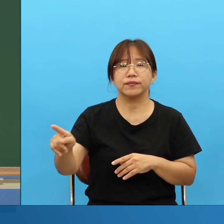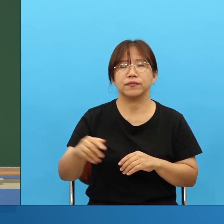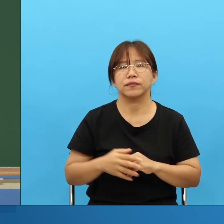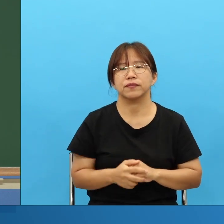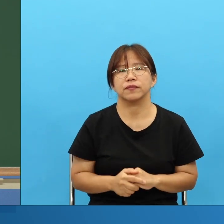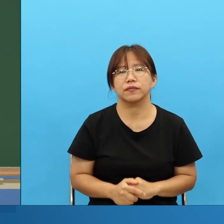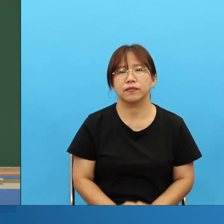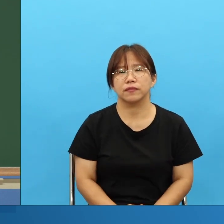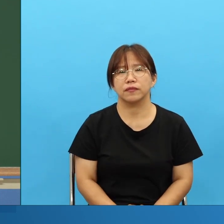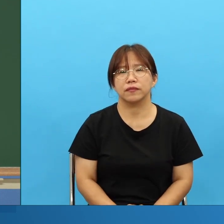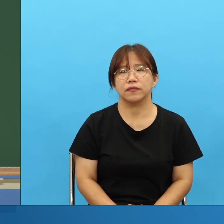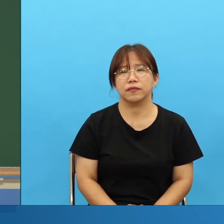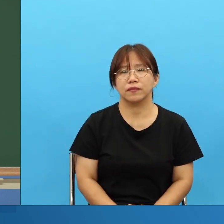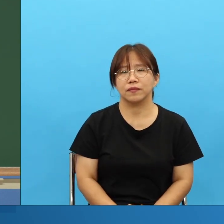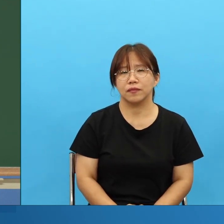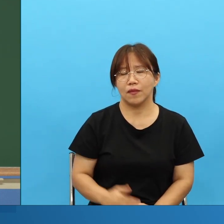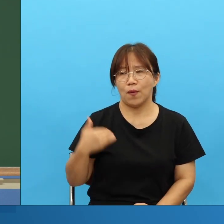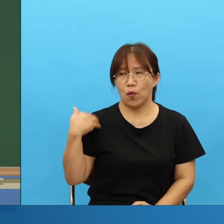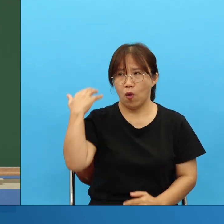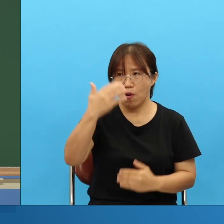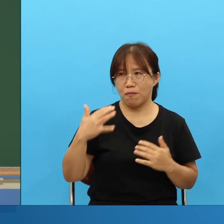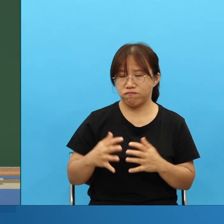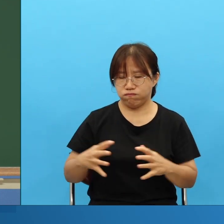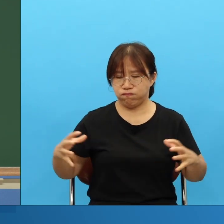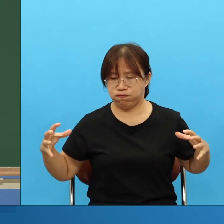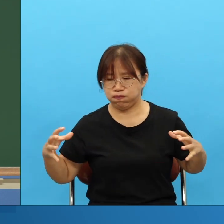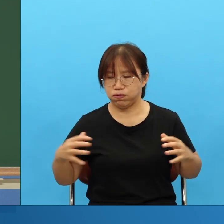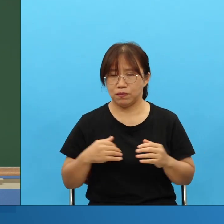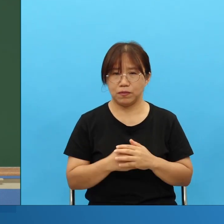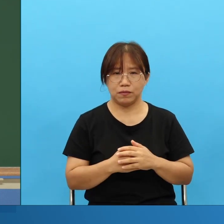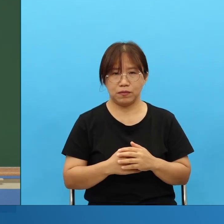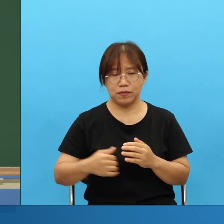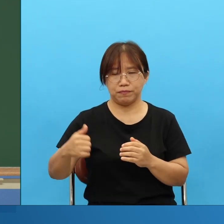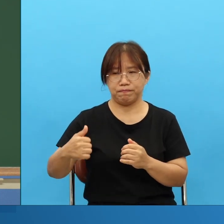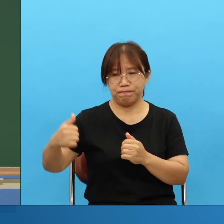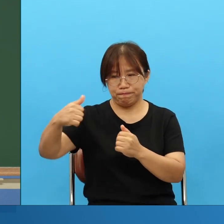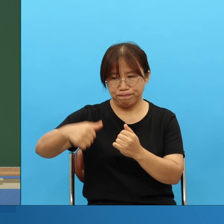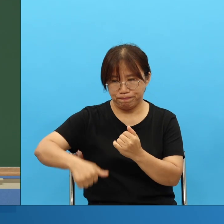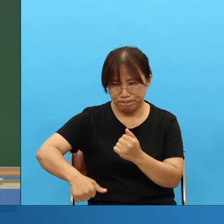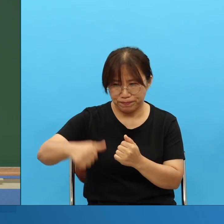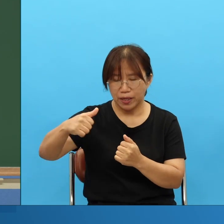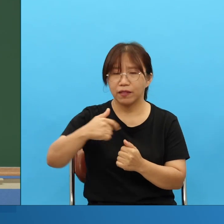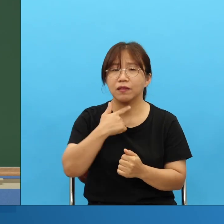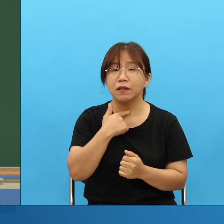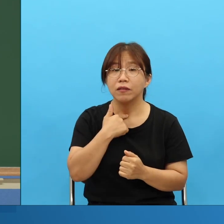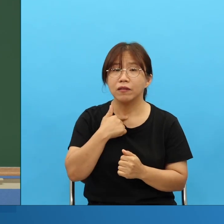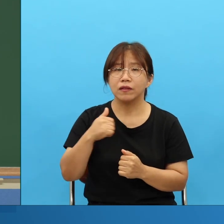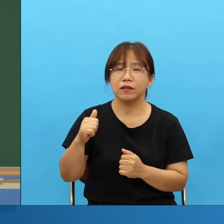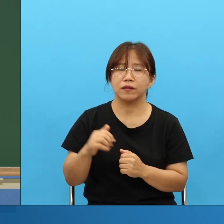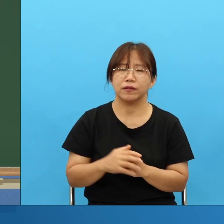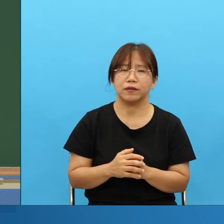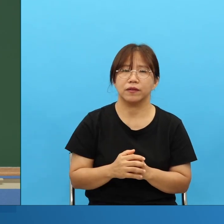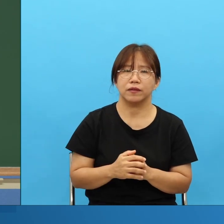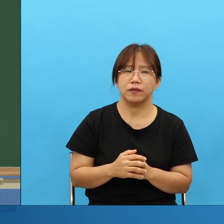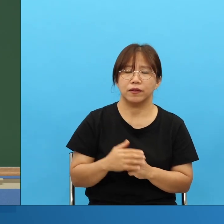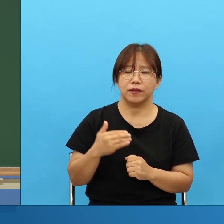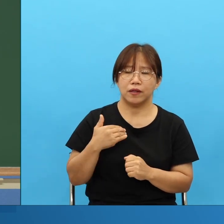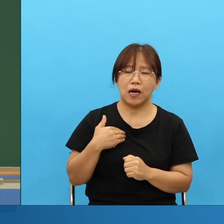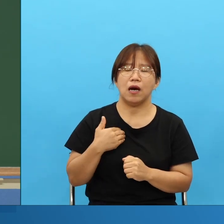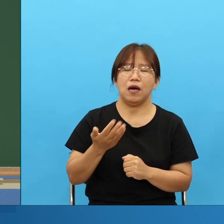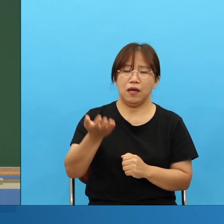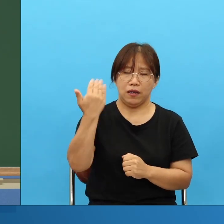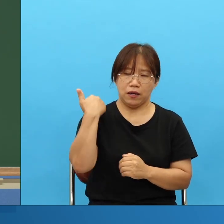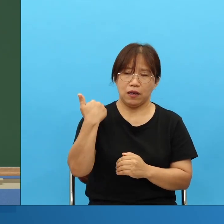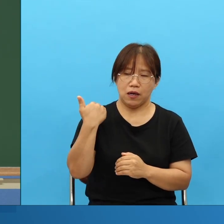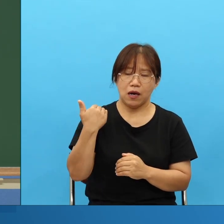근데 평소에 나한테 왜 뭐 약사님하고 본부장님하고 이래 만났기 때문에 내가 찾아가면 그래도 좀